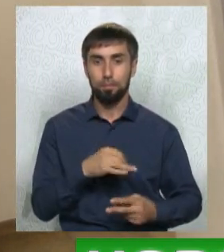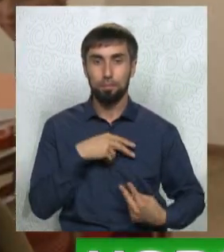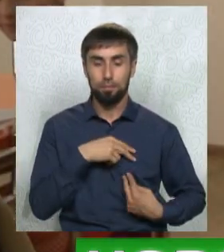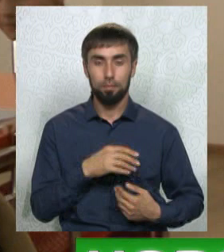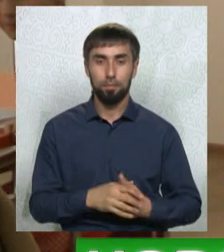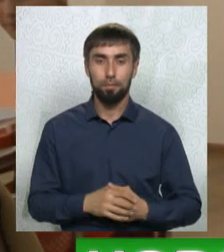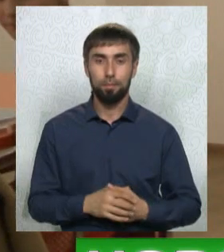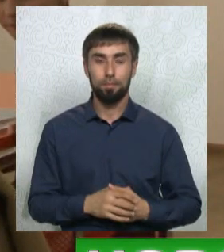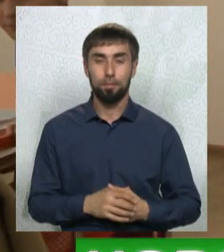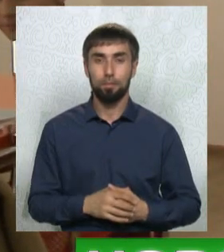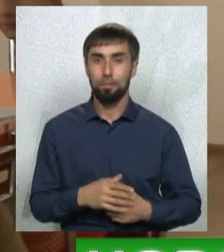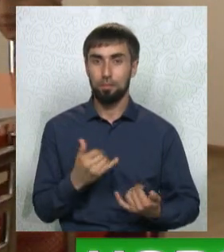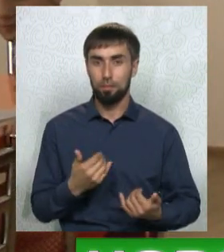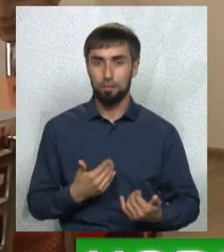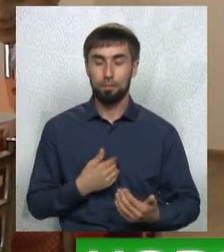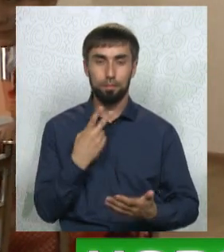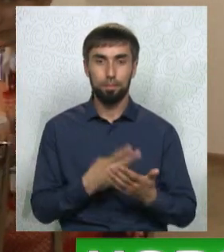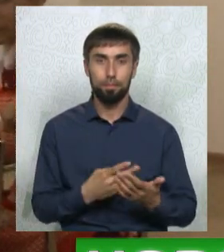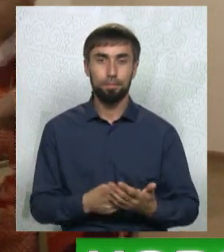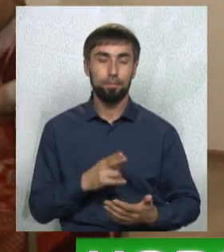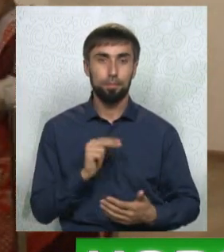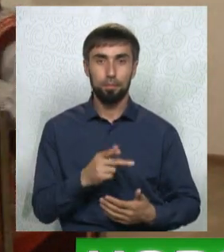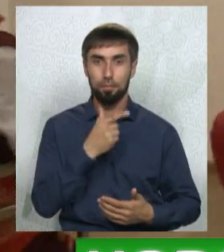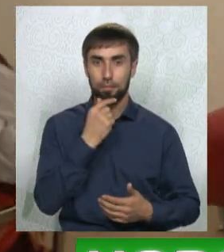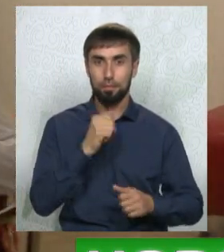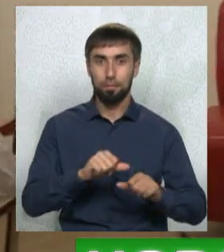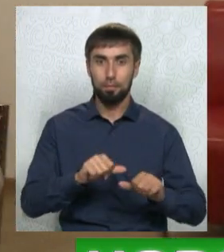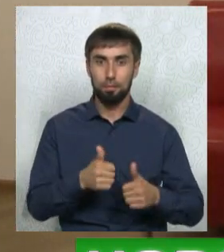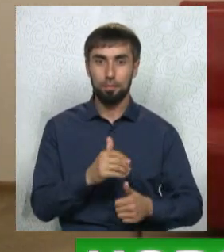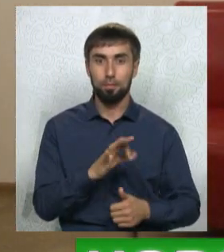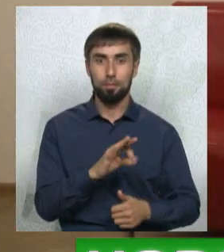уроке. Сейчас мы покажем, как красиво